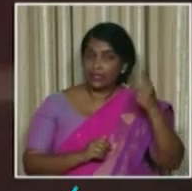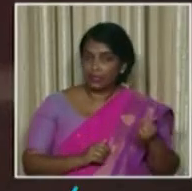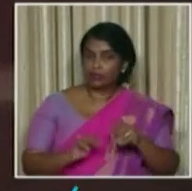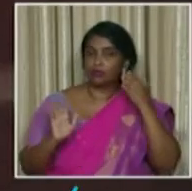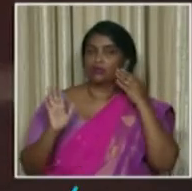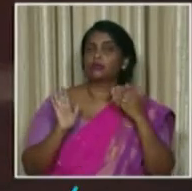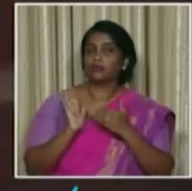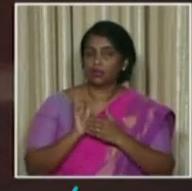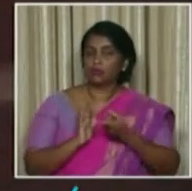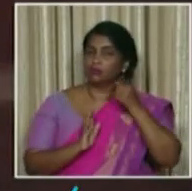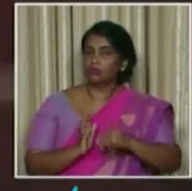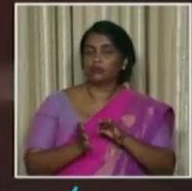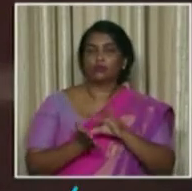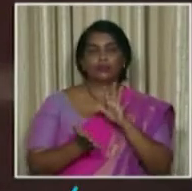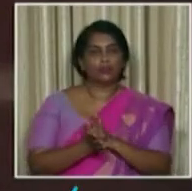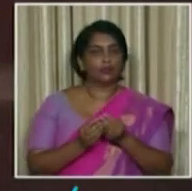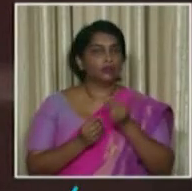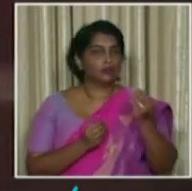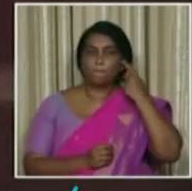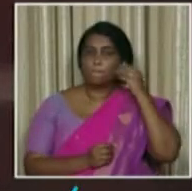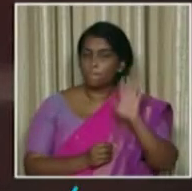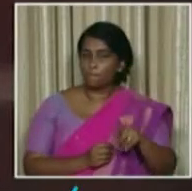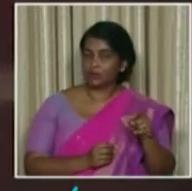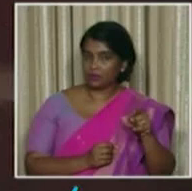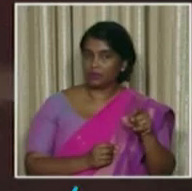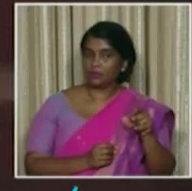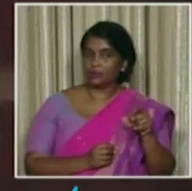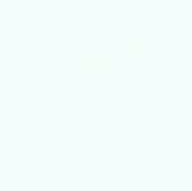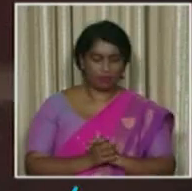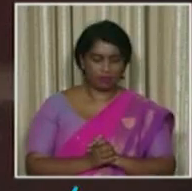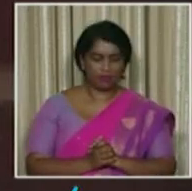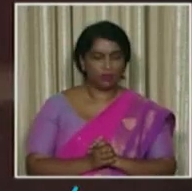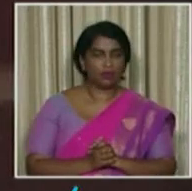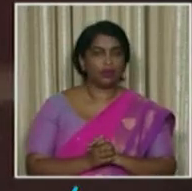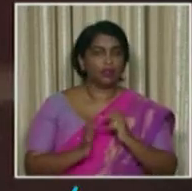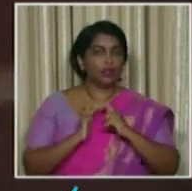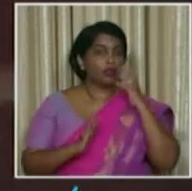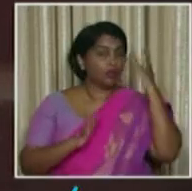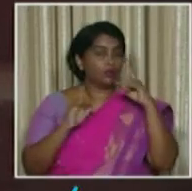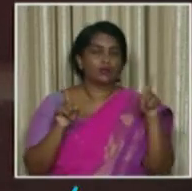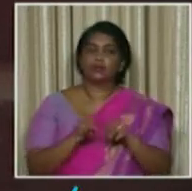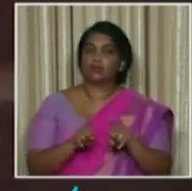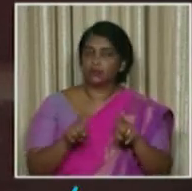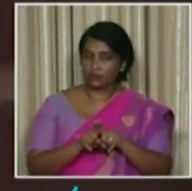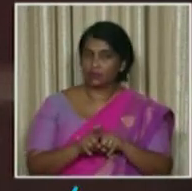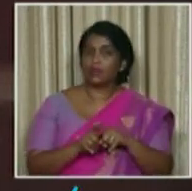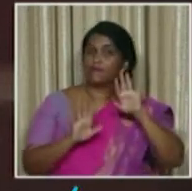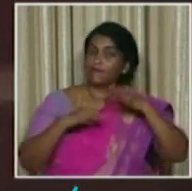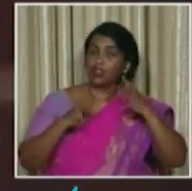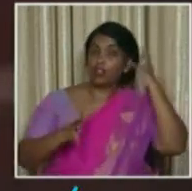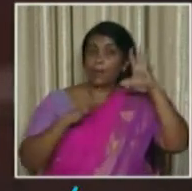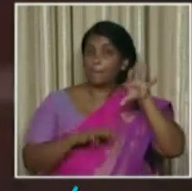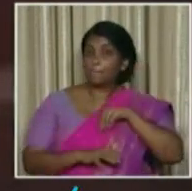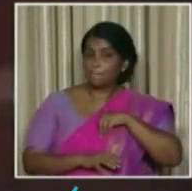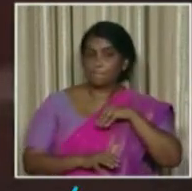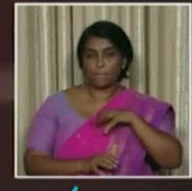පිළිබඳව නියෝගයක් ලබා දීම අපි බලාපොරොත්තු වුණා. එතකොට ඒක වෙනස ජාත්‍යන්තර වශයෙන් බෙලත් ලෝකයේ පිළිගත්